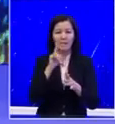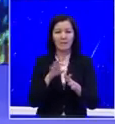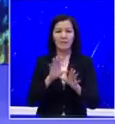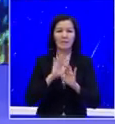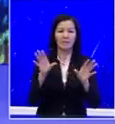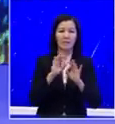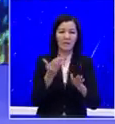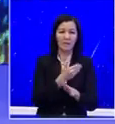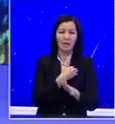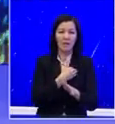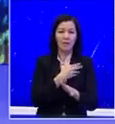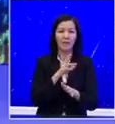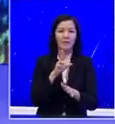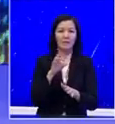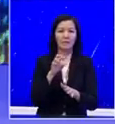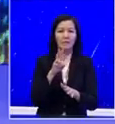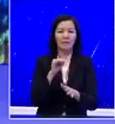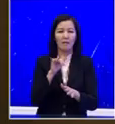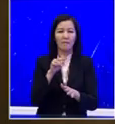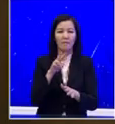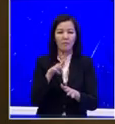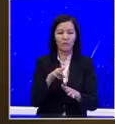бейімдеп берді. Олардың бірі Ксенофонт.